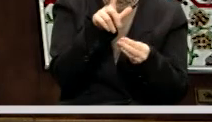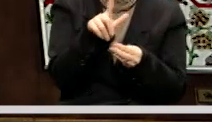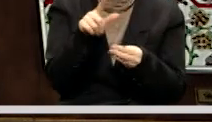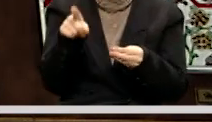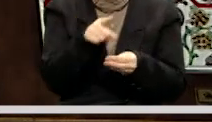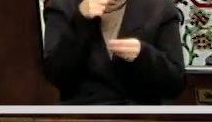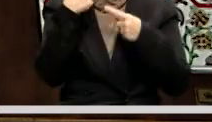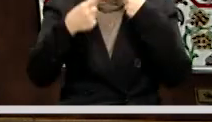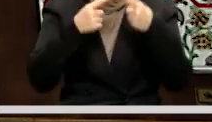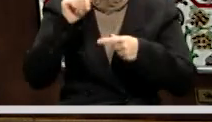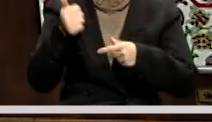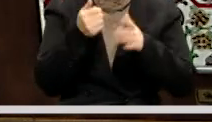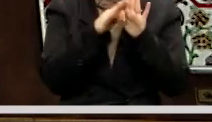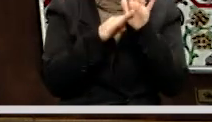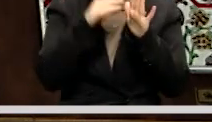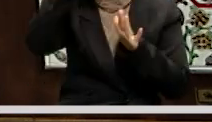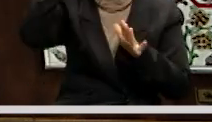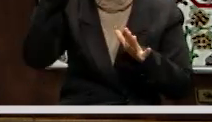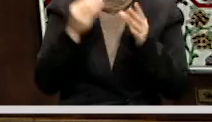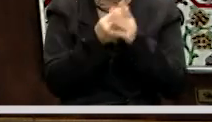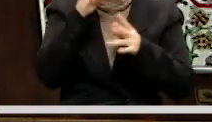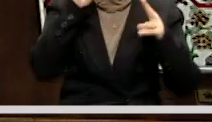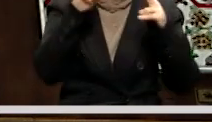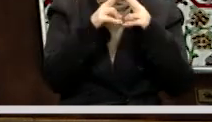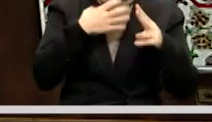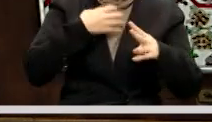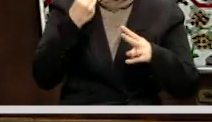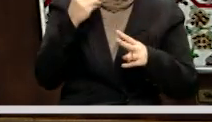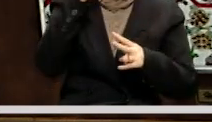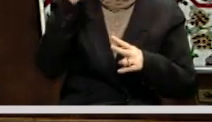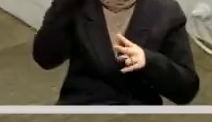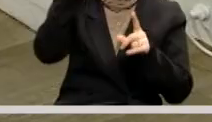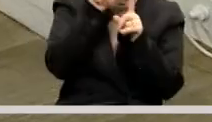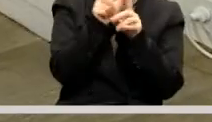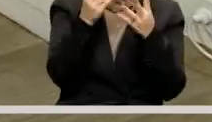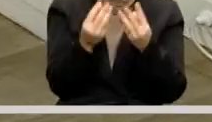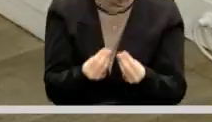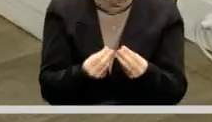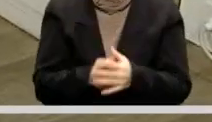Detaylıca konuşacağız yarınki yayınımızda. İnşallah sabaha görüşünce de kendinize çok iyi bakın. Allah'a emanet olun.